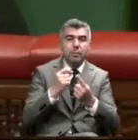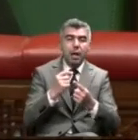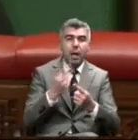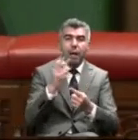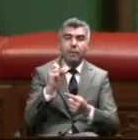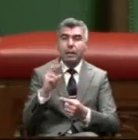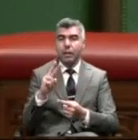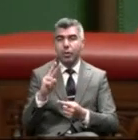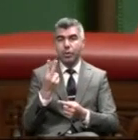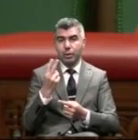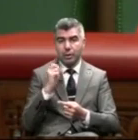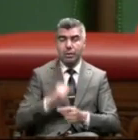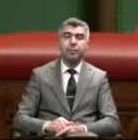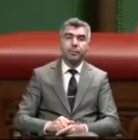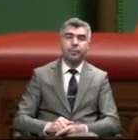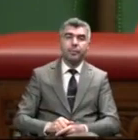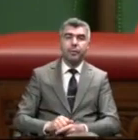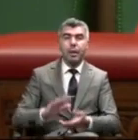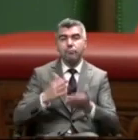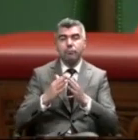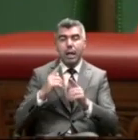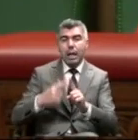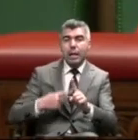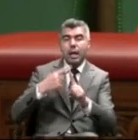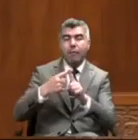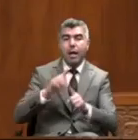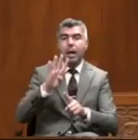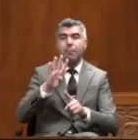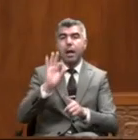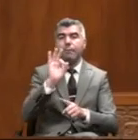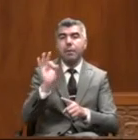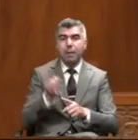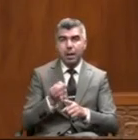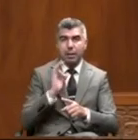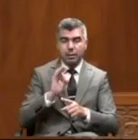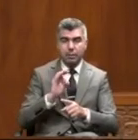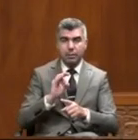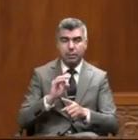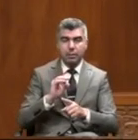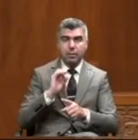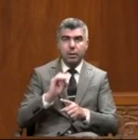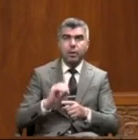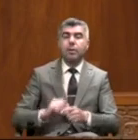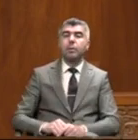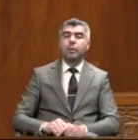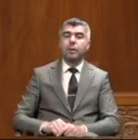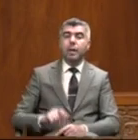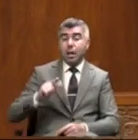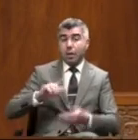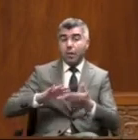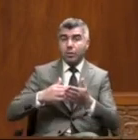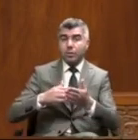سنه 23 اضافه اربعه في المئه اضافيه اخذا بعد اعتبار